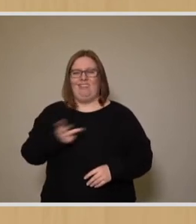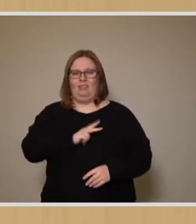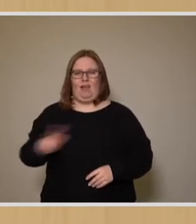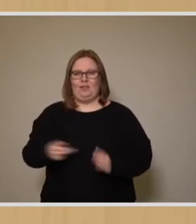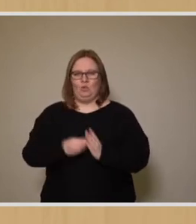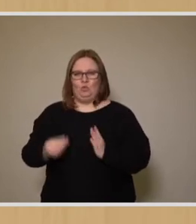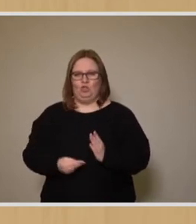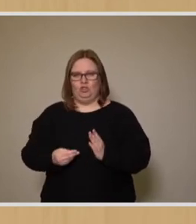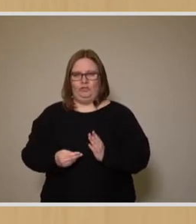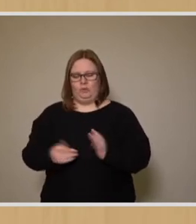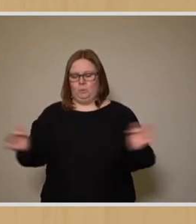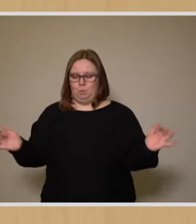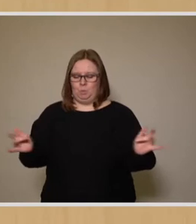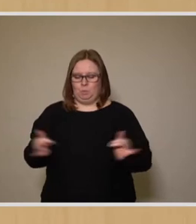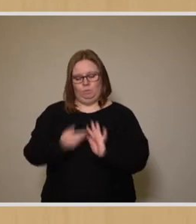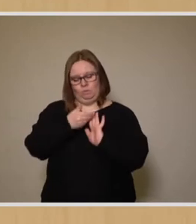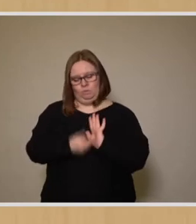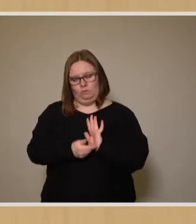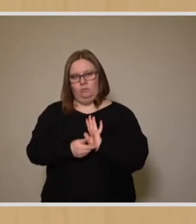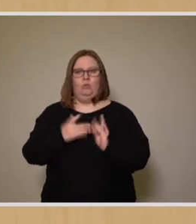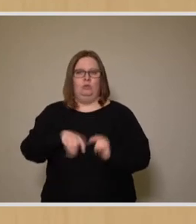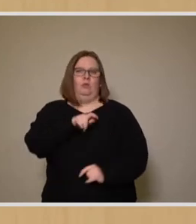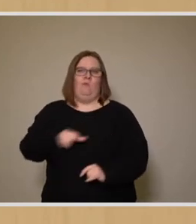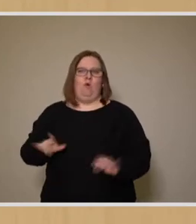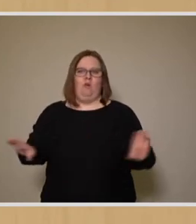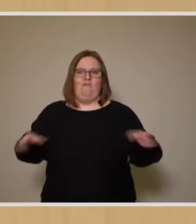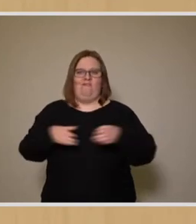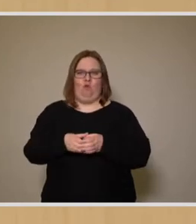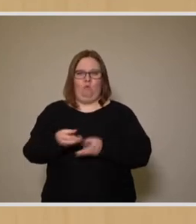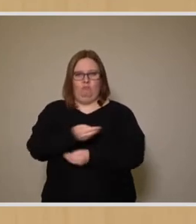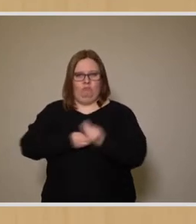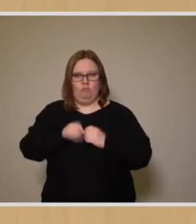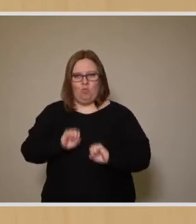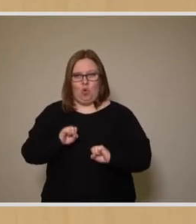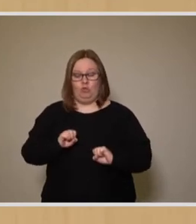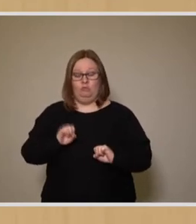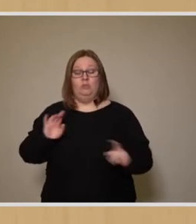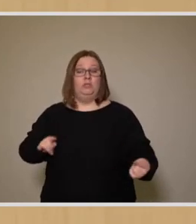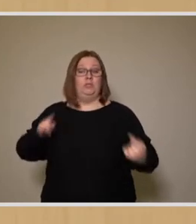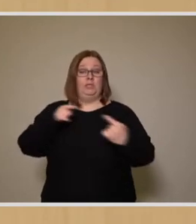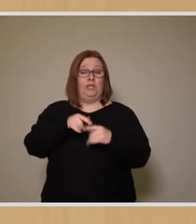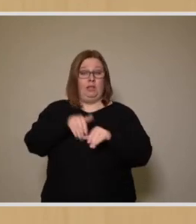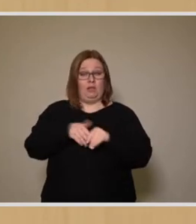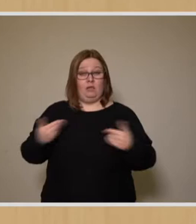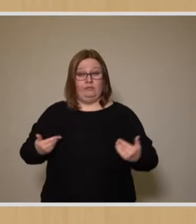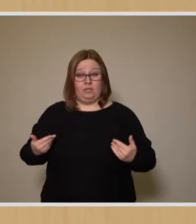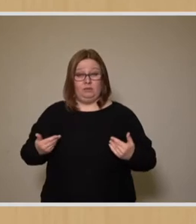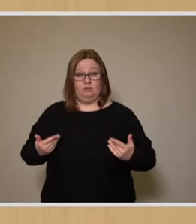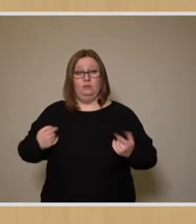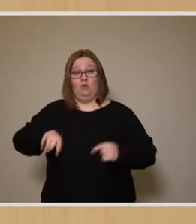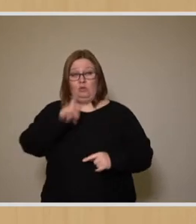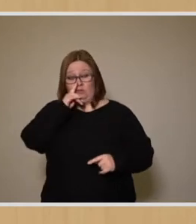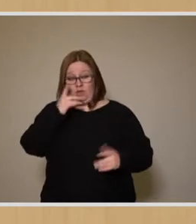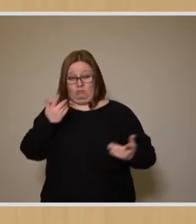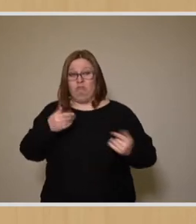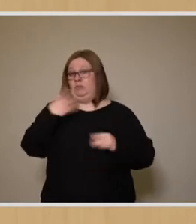der Beteiligungssatzung mögliches Bürgerforum zum Sachsenbad abzuhalten. Ziel und Inhalt eines Bürgerforums ist es, nachdem,